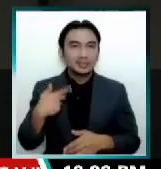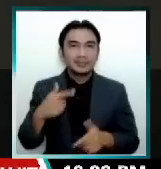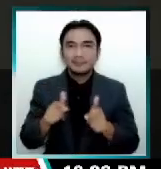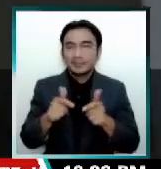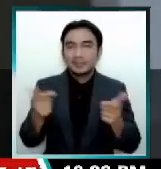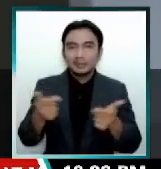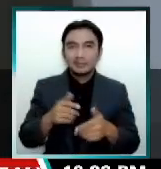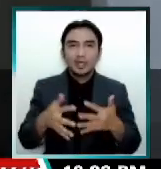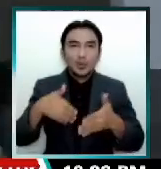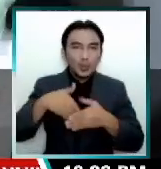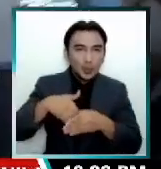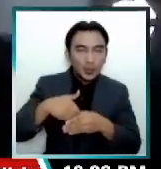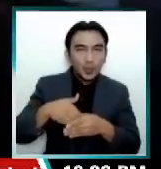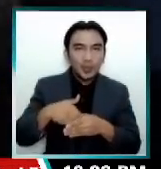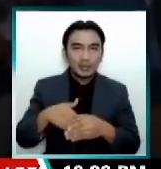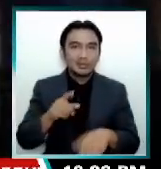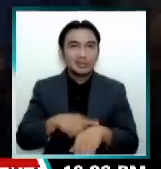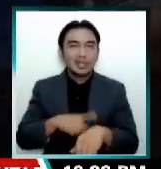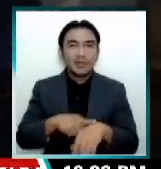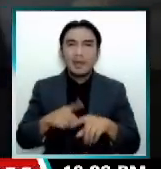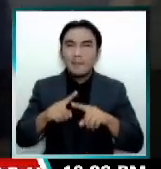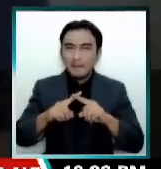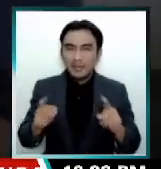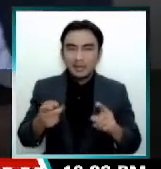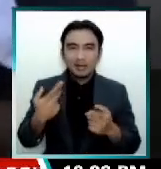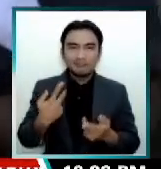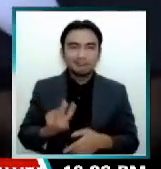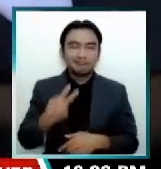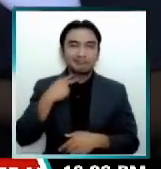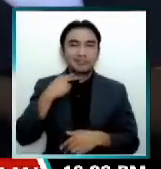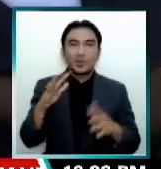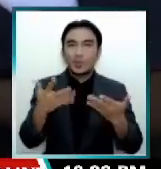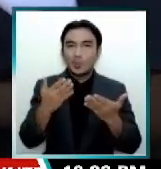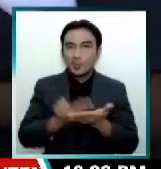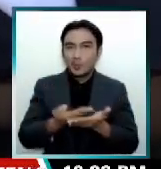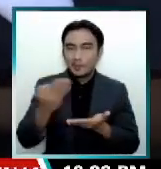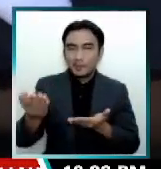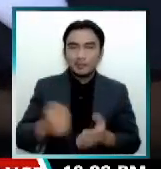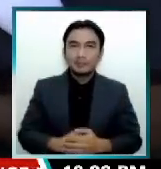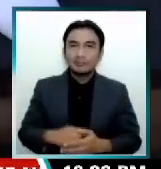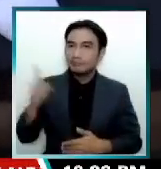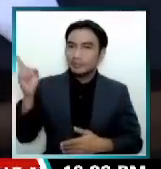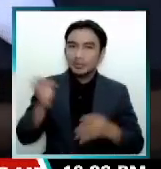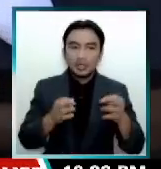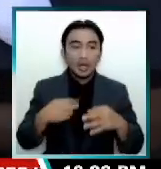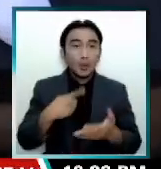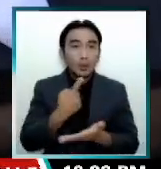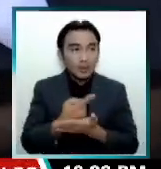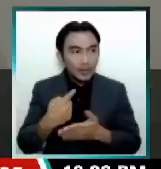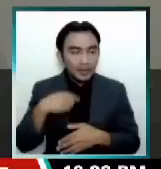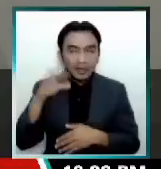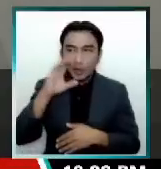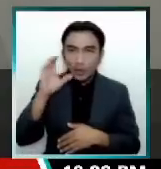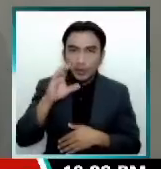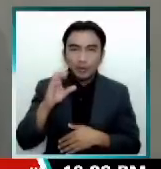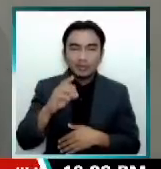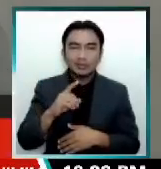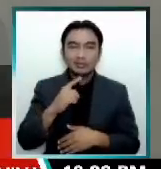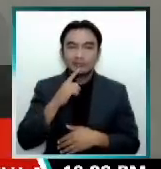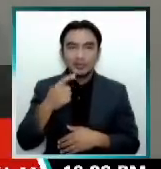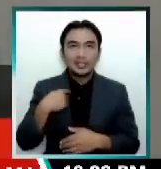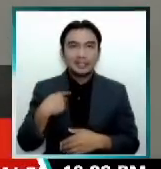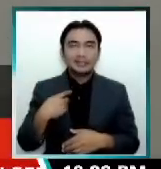card. Ang problema, wala siyang mabilhan. 1 week lang po ako naganap tapos nasanay na lang din ako. Kasi hassle po kapag nagmamadali